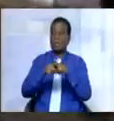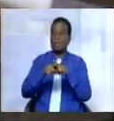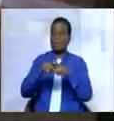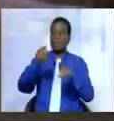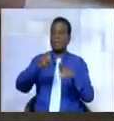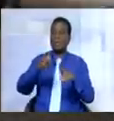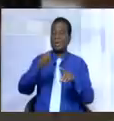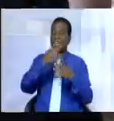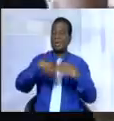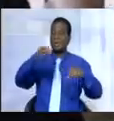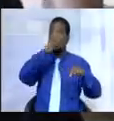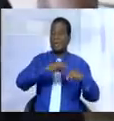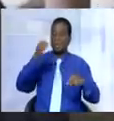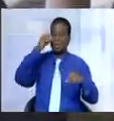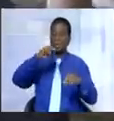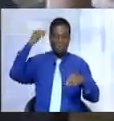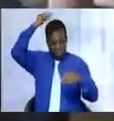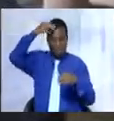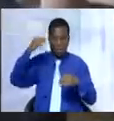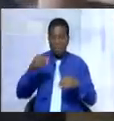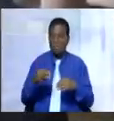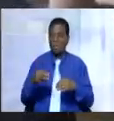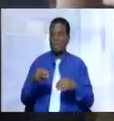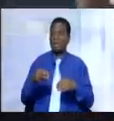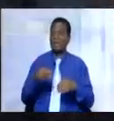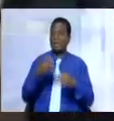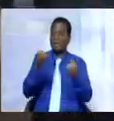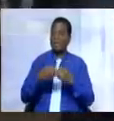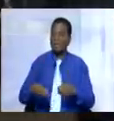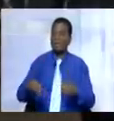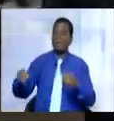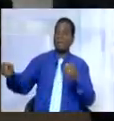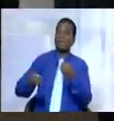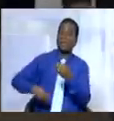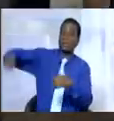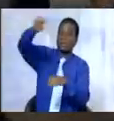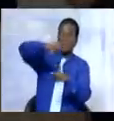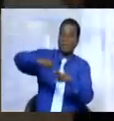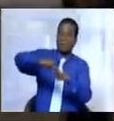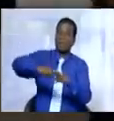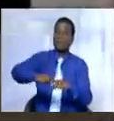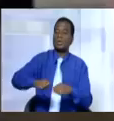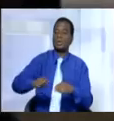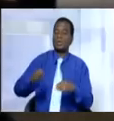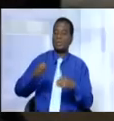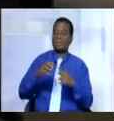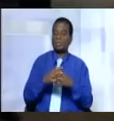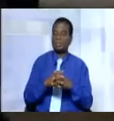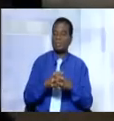enjeu diplomatique pour le Maroc qui veut supplanter le voisin algérien comme médiateur dans la crise sahélienne.